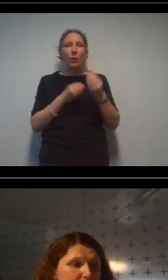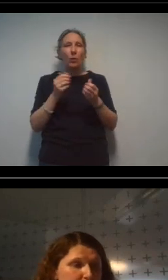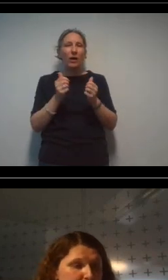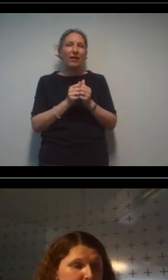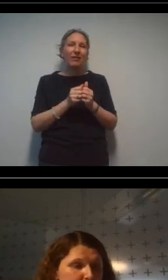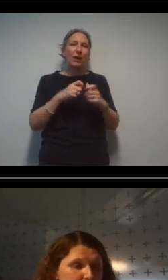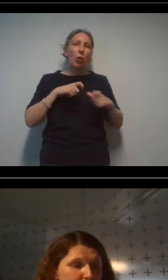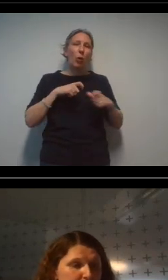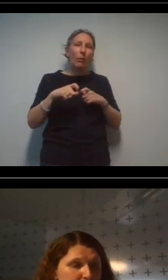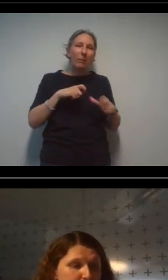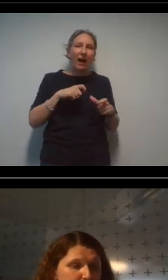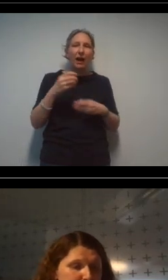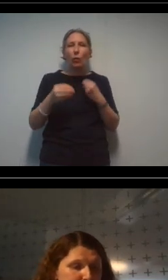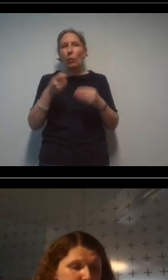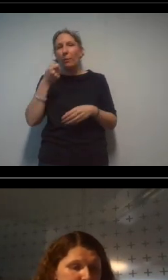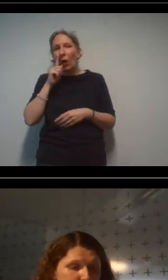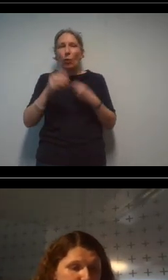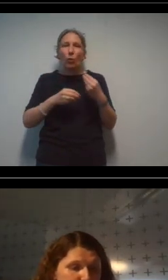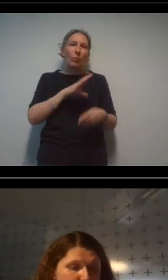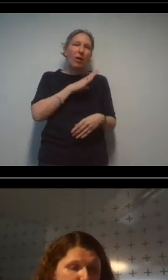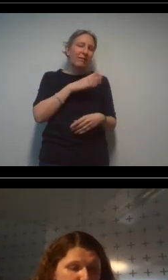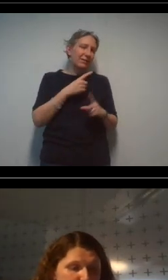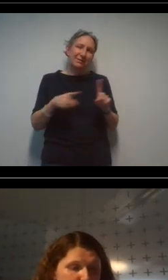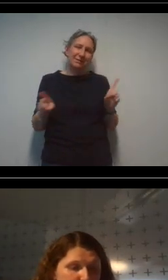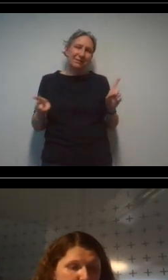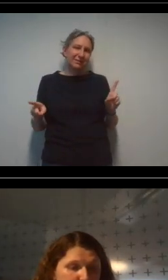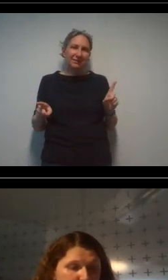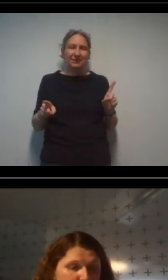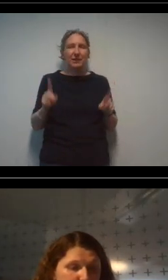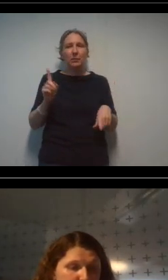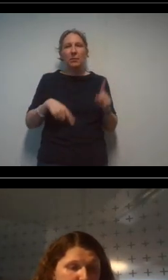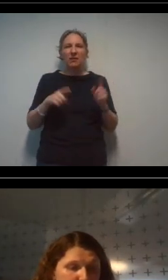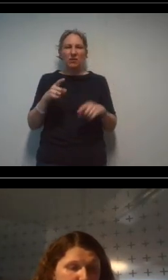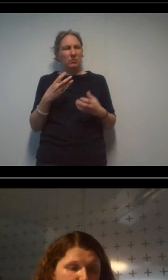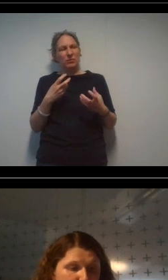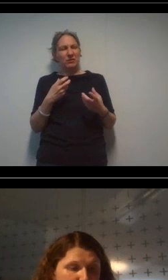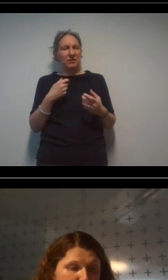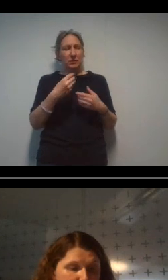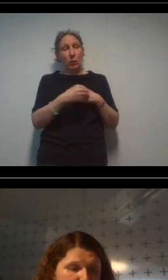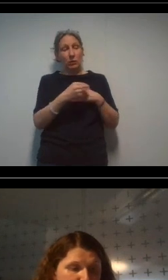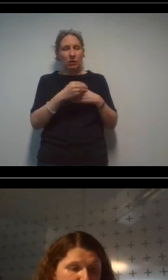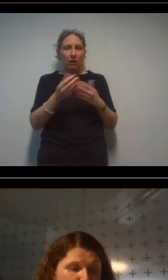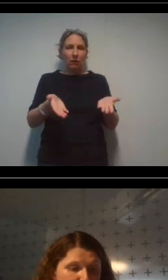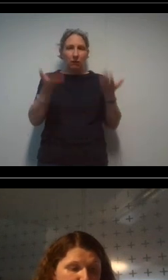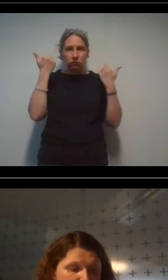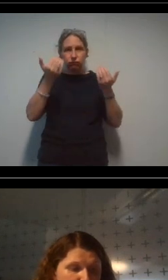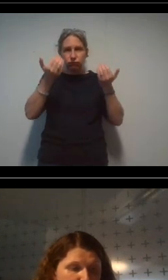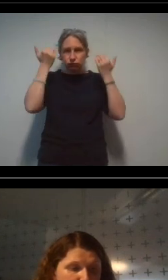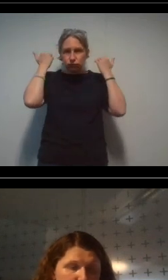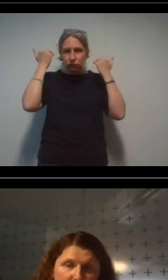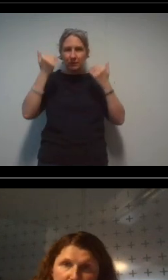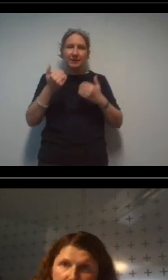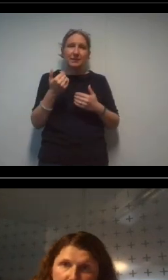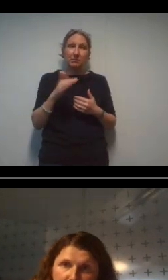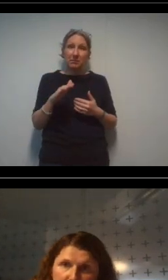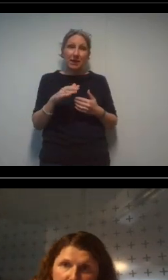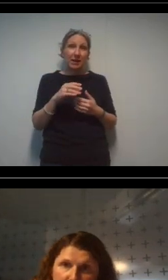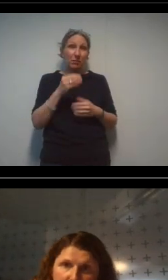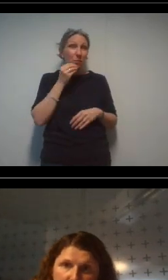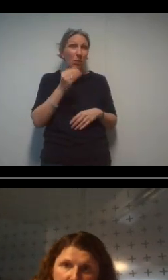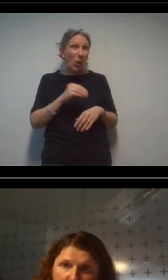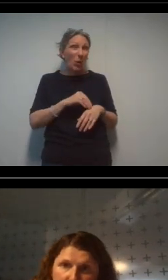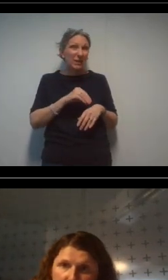ses profs. On n'a plus envie d'entendre à un moment donné, des fois, leurs conseils, ils nous passent au-dessus. Alors qu'ils peuvent être très bons. Mais le fait que ce